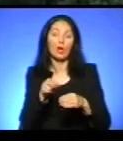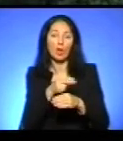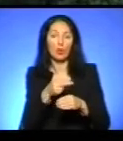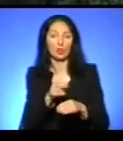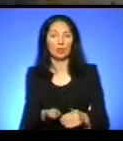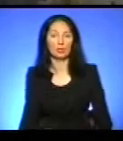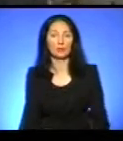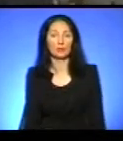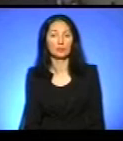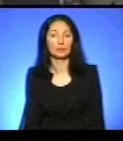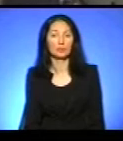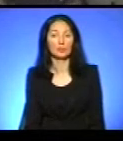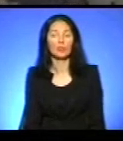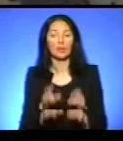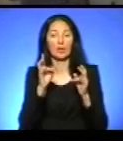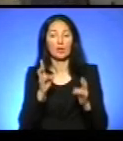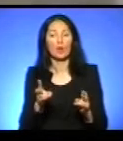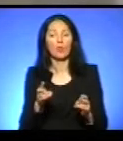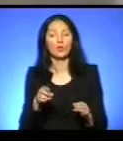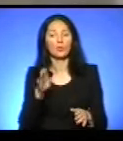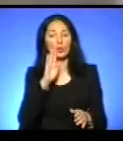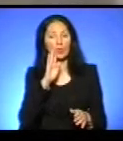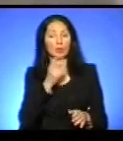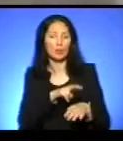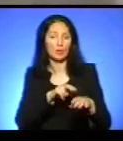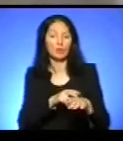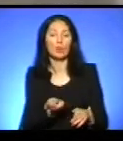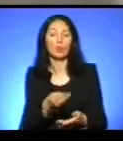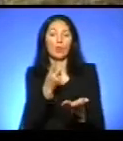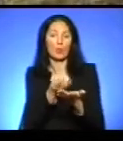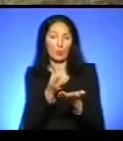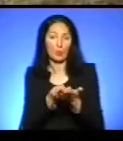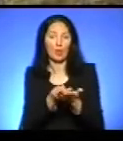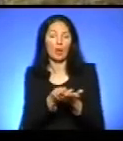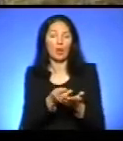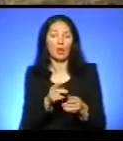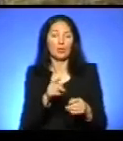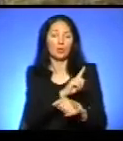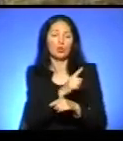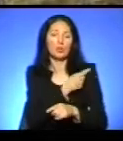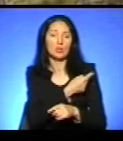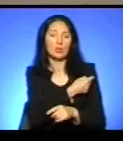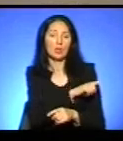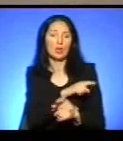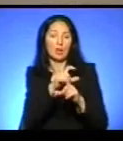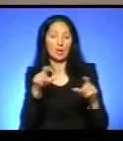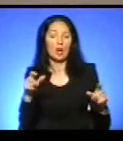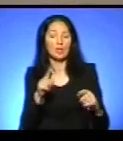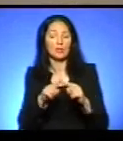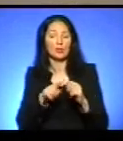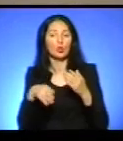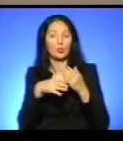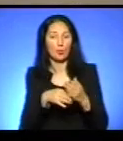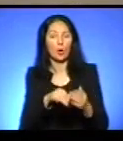Сиротюк. Травмовану госпіталізували до Тернопільської комунальної лікарні швидкої допомоги. Мене подзвонив